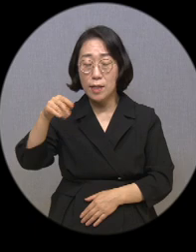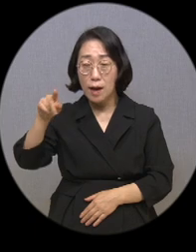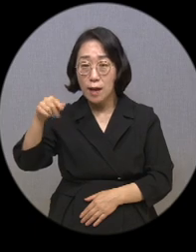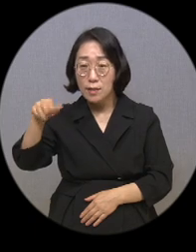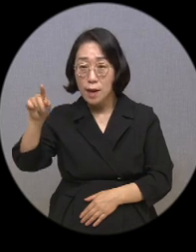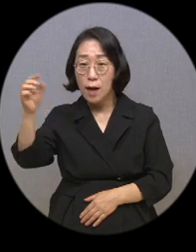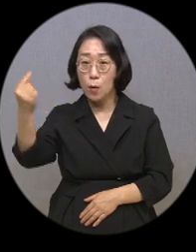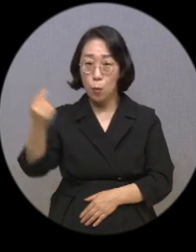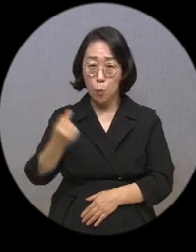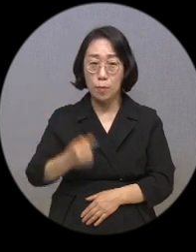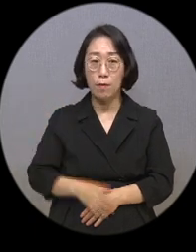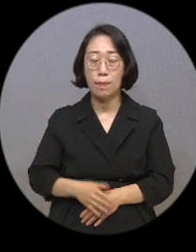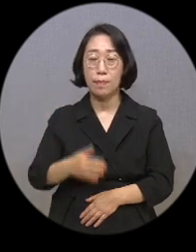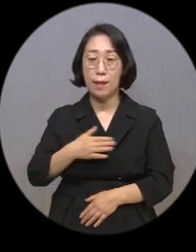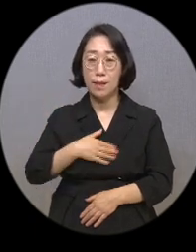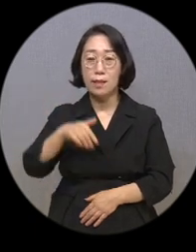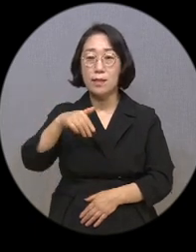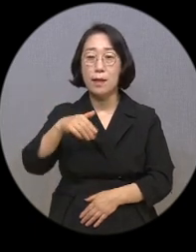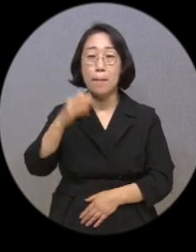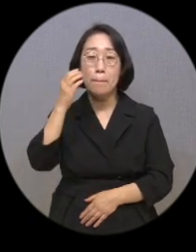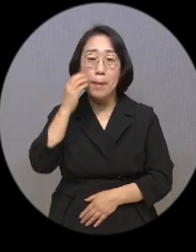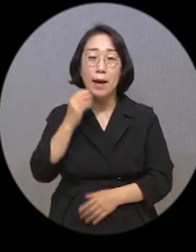나는 청산이 좋아라